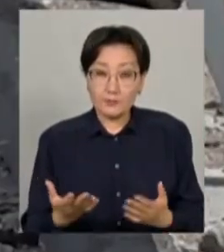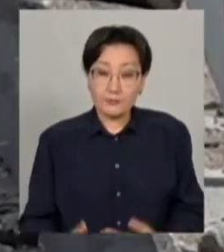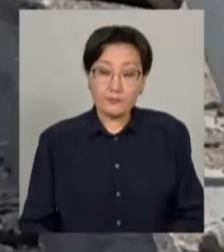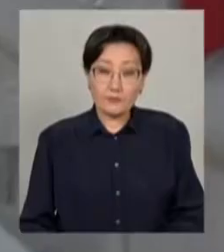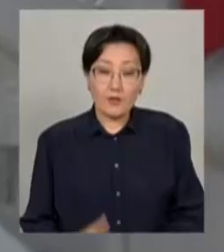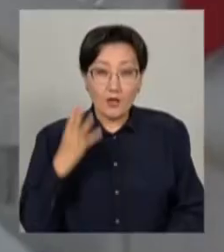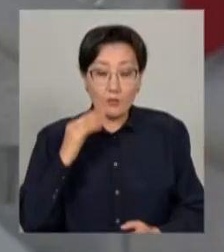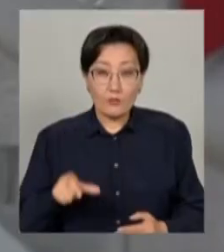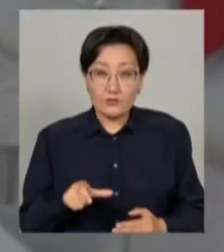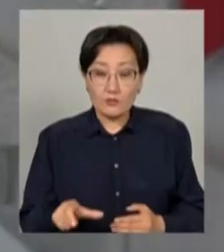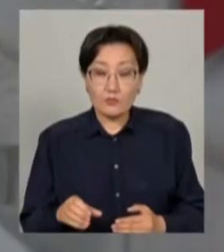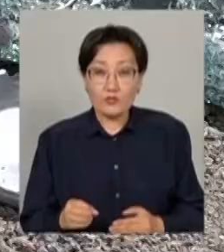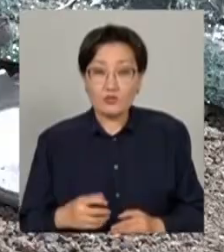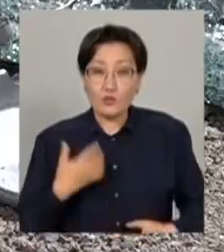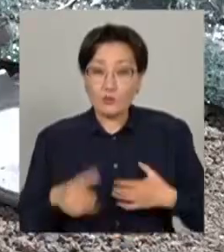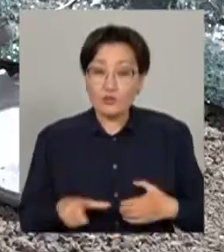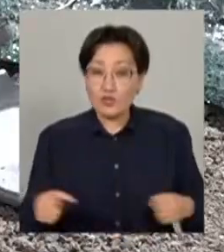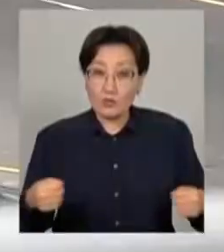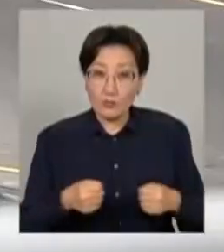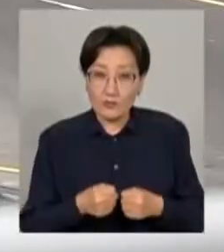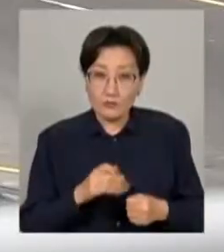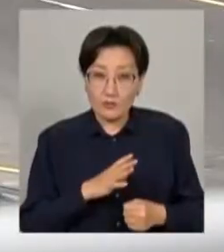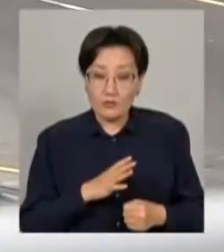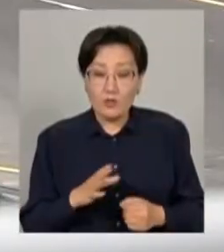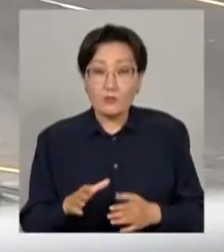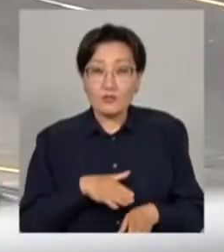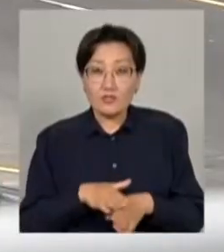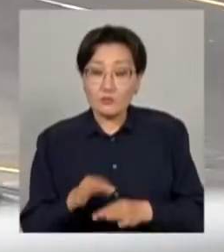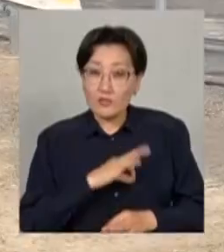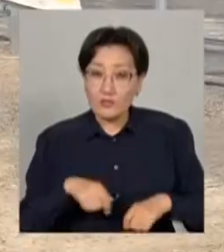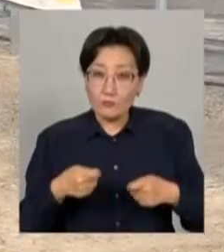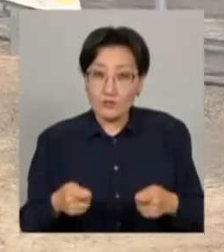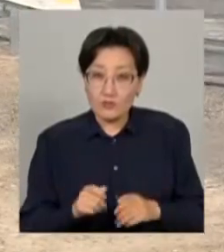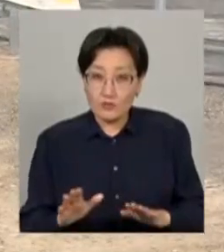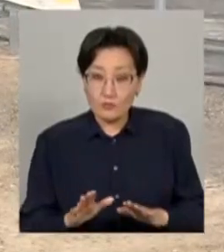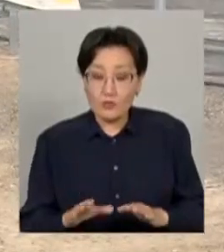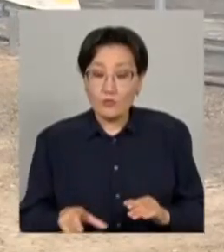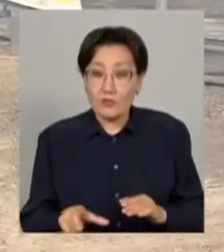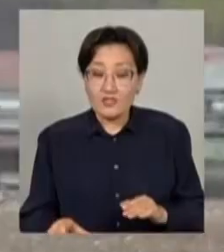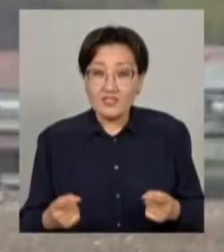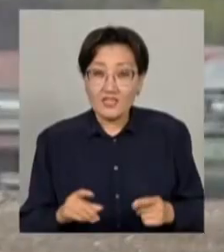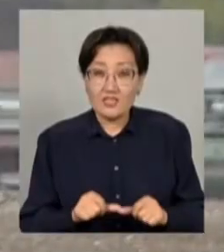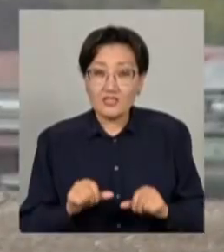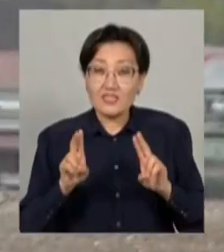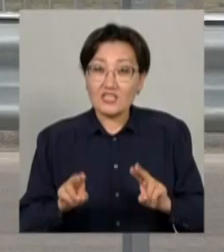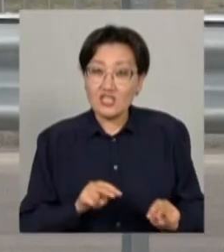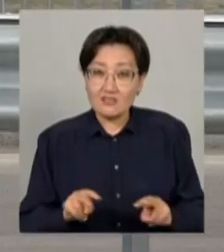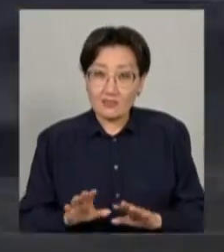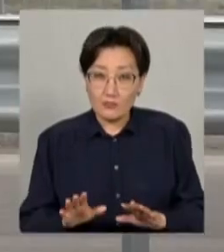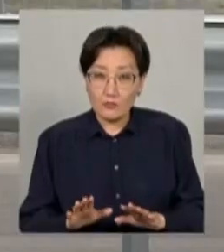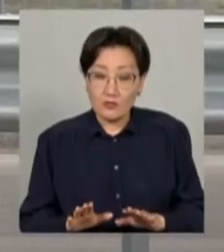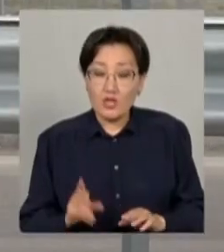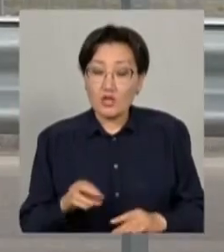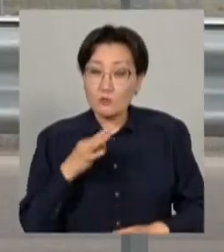Алматы тас жолында тағы да жантүршігерлік жол апаты орын алды. Әлі толық қолданысқа берілмеген тас жолдан неге ереже сақталмай келеді? Бұған